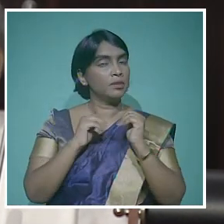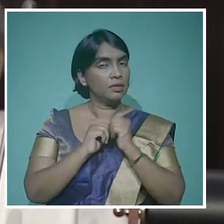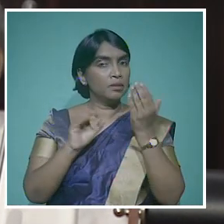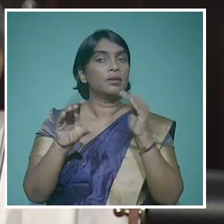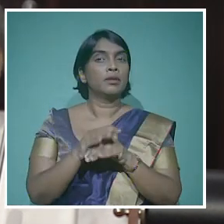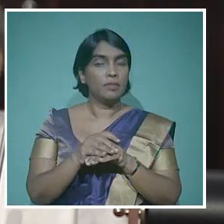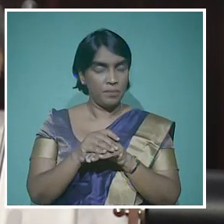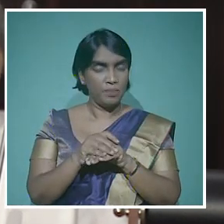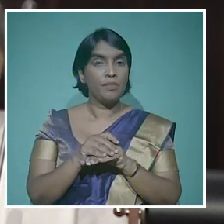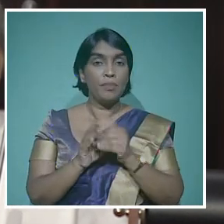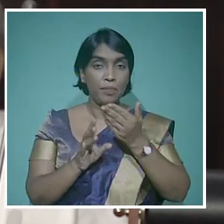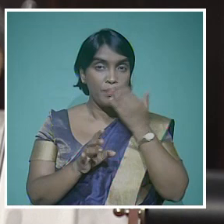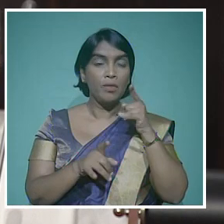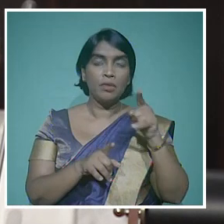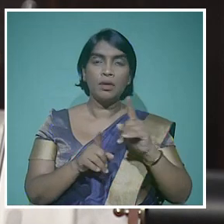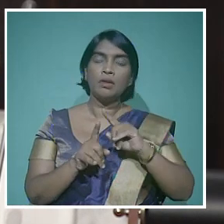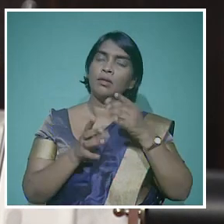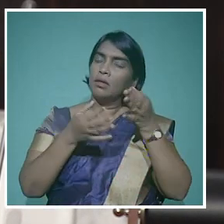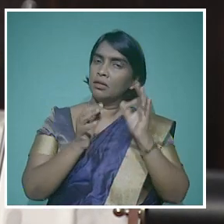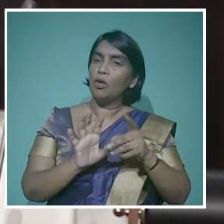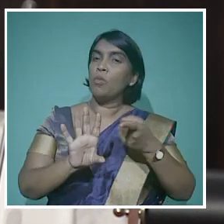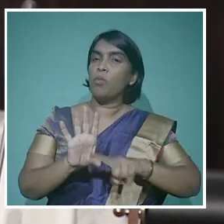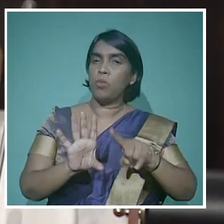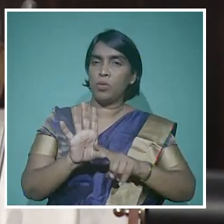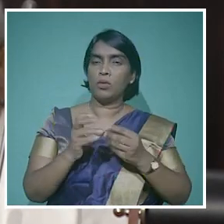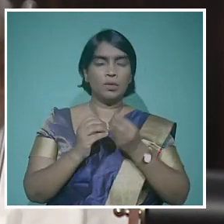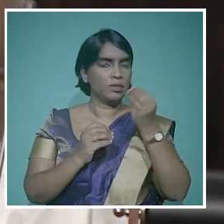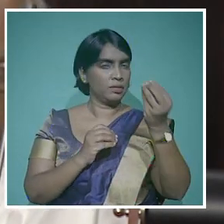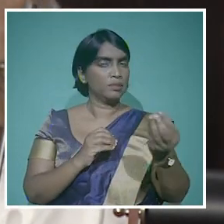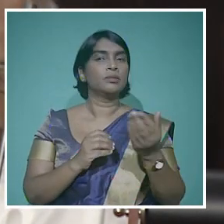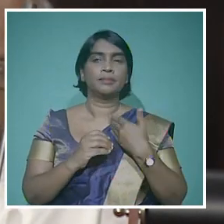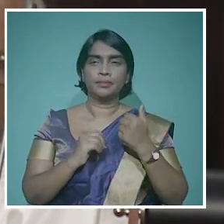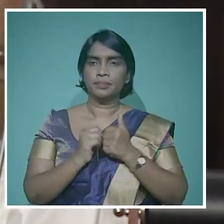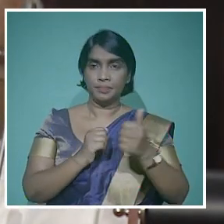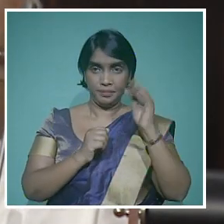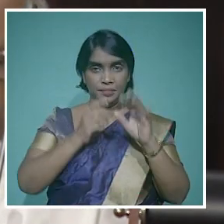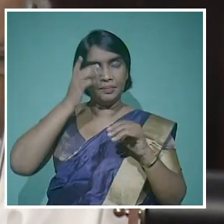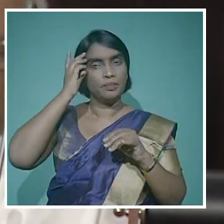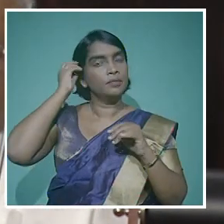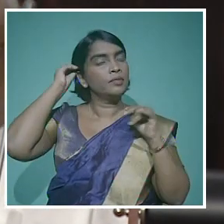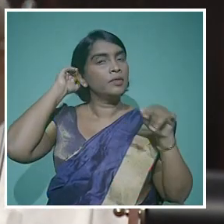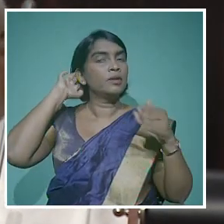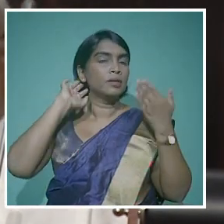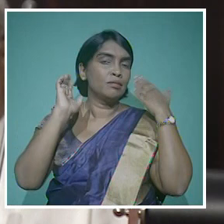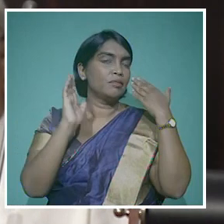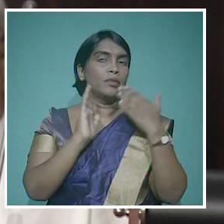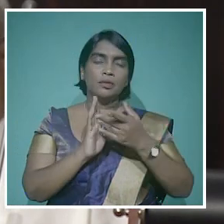නිරත වීමට හැකි වෙනසේ ඔවුන්ට නිසි පුහුණුවක් ලබා දීමට ක්‍රියාමාර්ගද ගන්න ලැබුණා. මේක අනිවාර්ය කරන්නේ